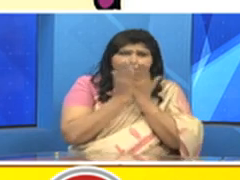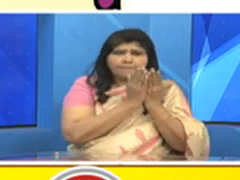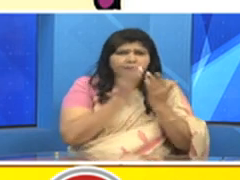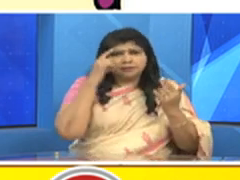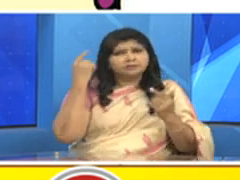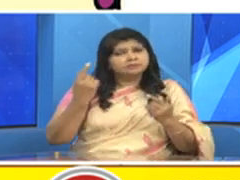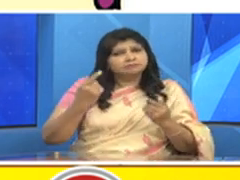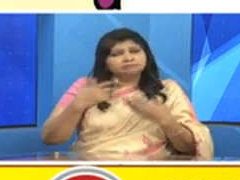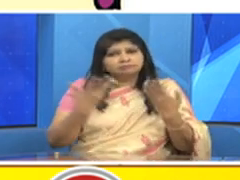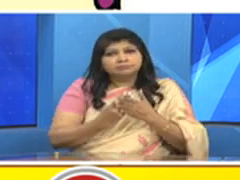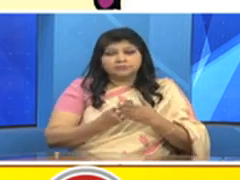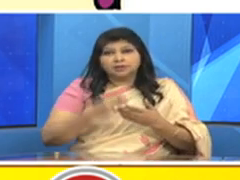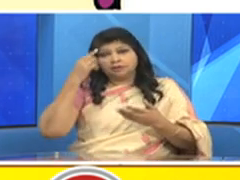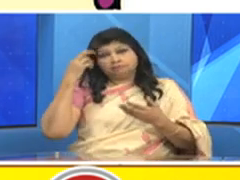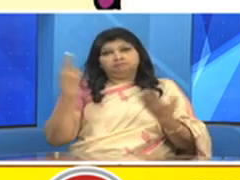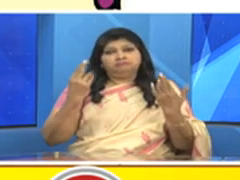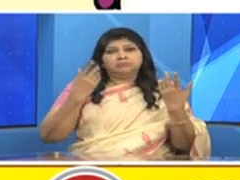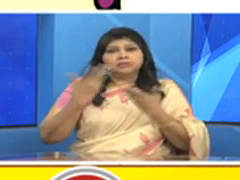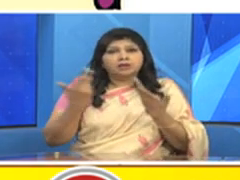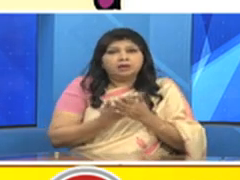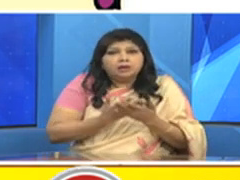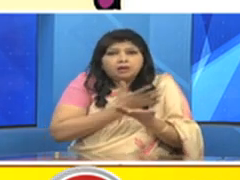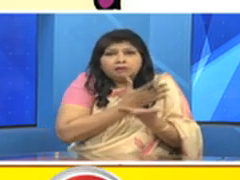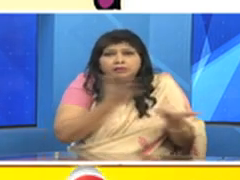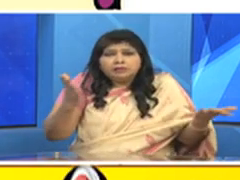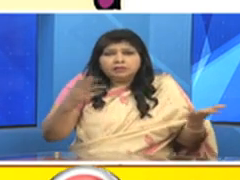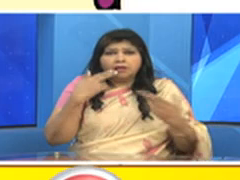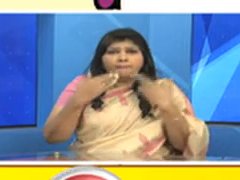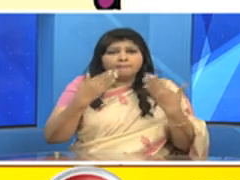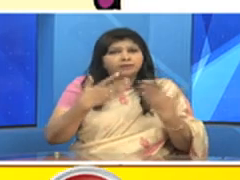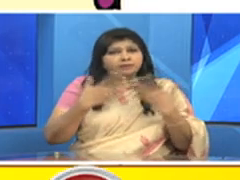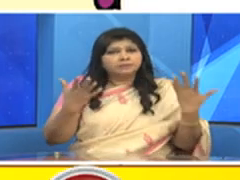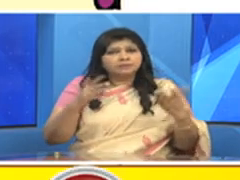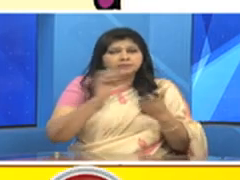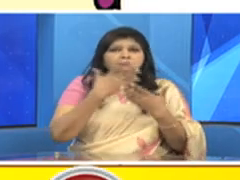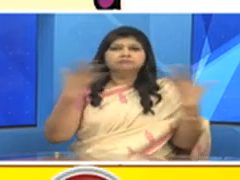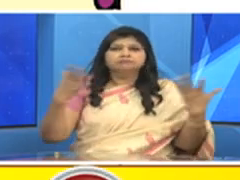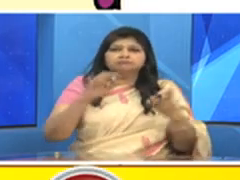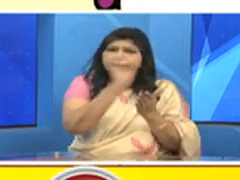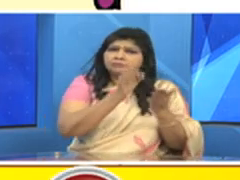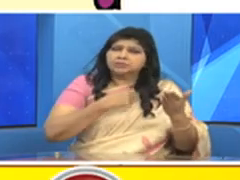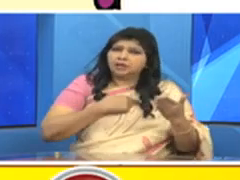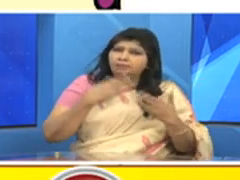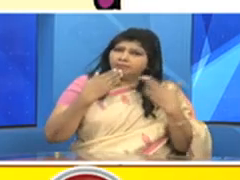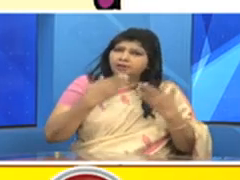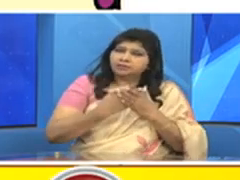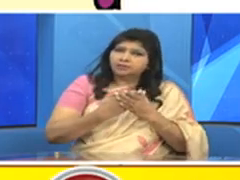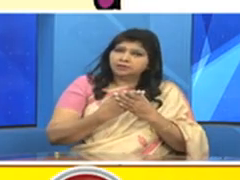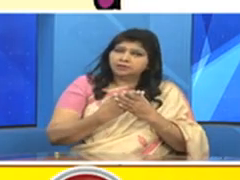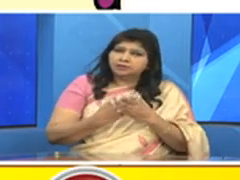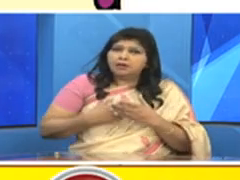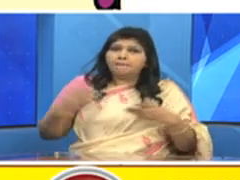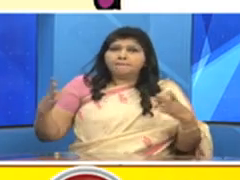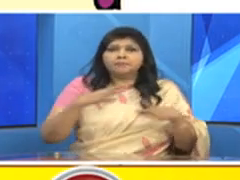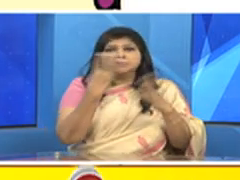था तब मुझे भी आश्चर्य हुआ कि इतनी सारी बातें हैं, इतने सारे हैशटैग्स हैं और हम सब ने